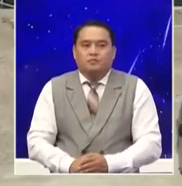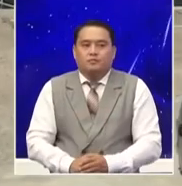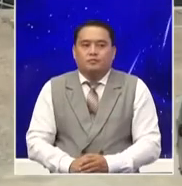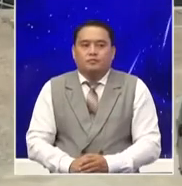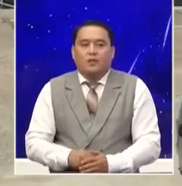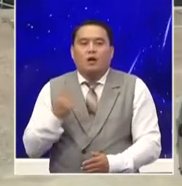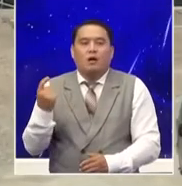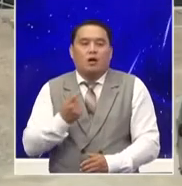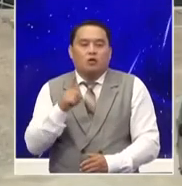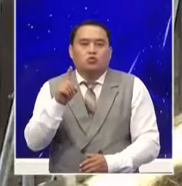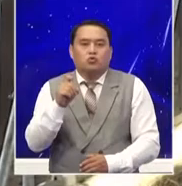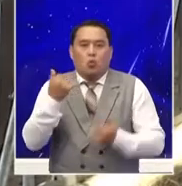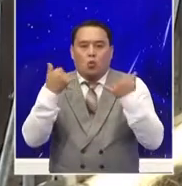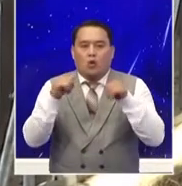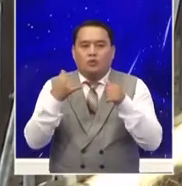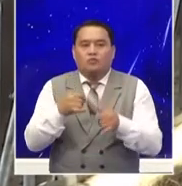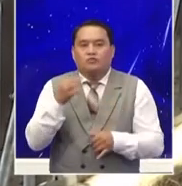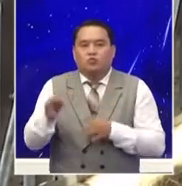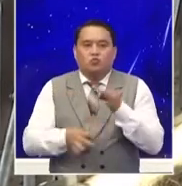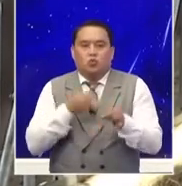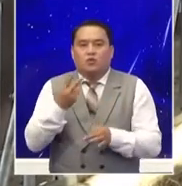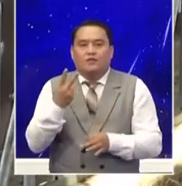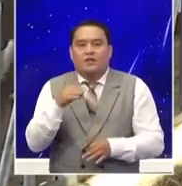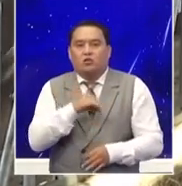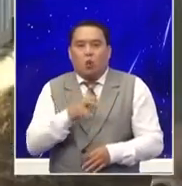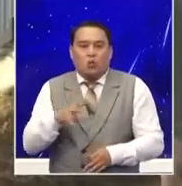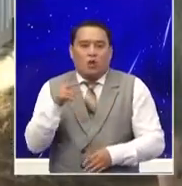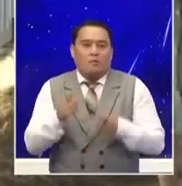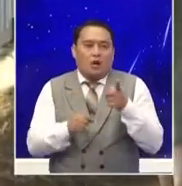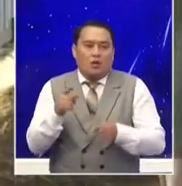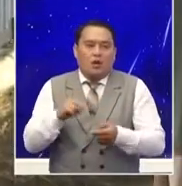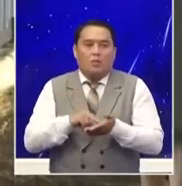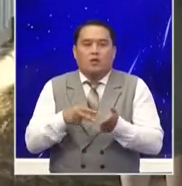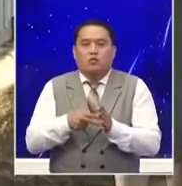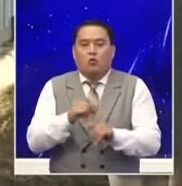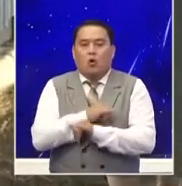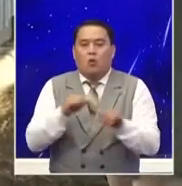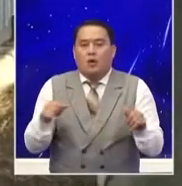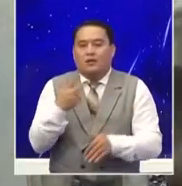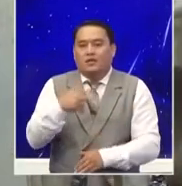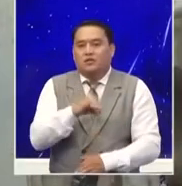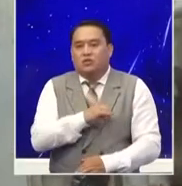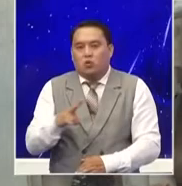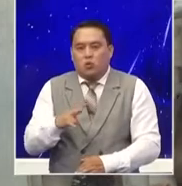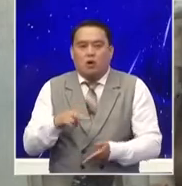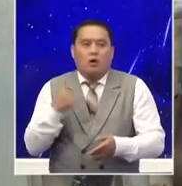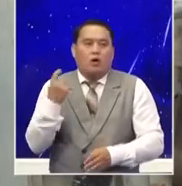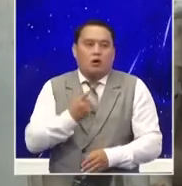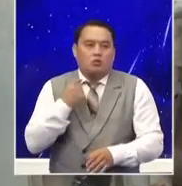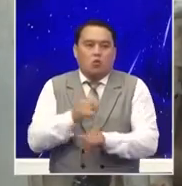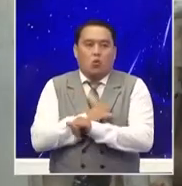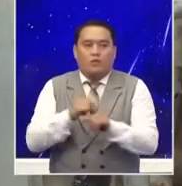Сегодня в хозяйстве 100 дойных коров. В сутки они дают 2 тонны молока. Со временем специалисты намерены повысить объемы до 30 тонн. Для этого в хозяйстве